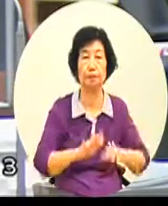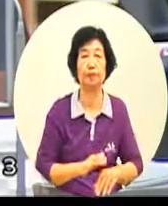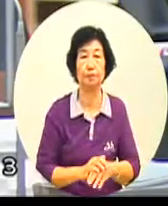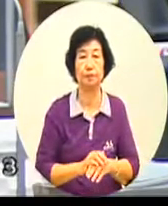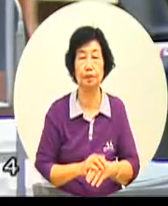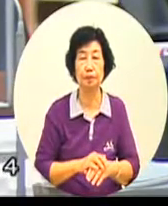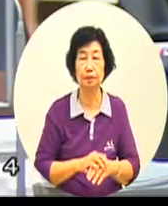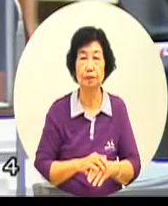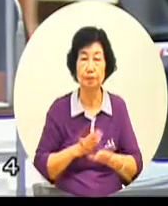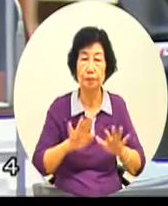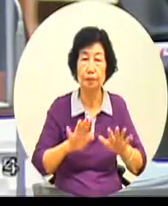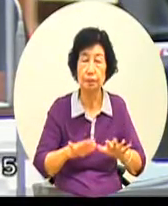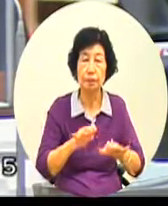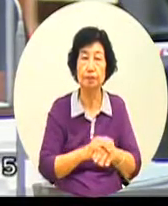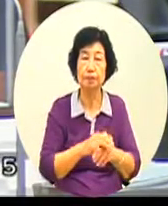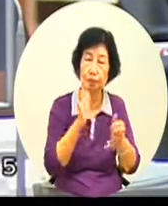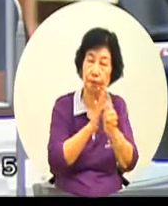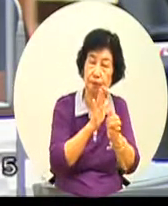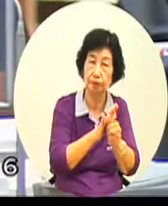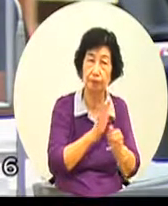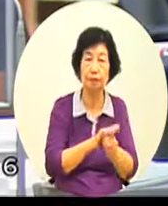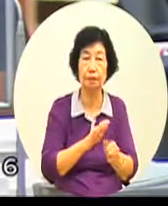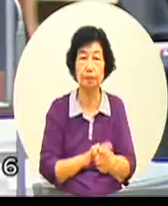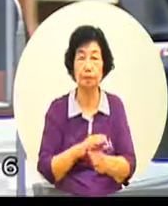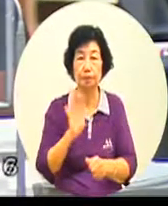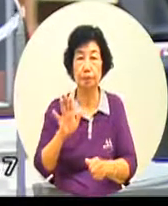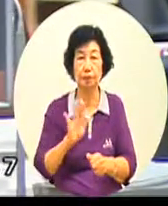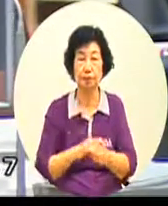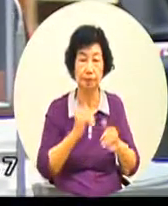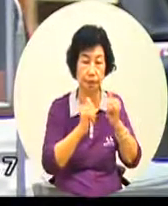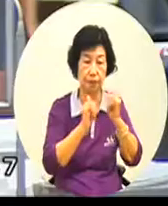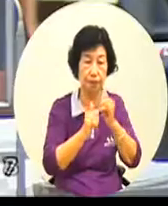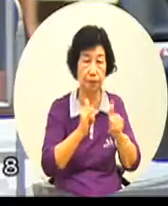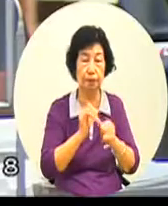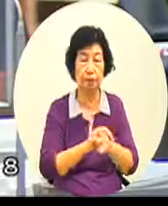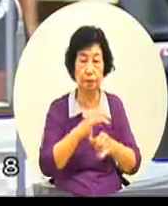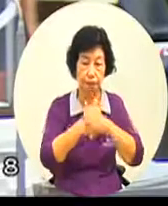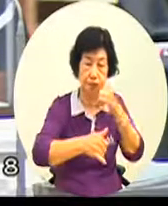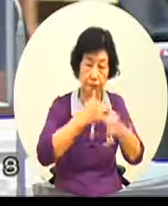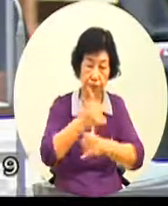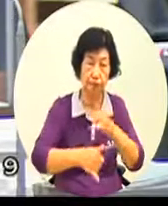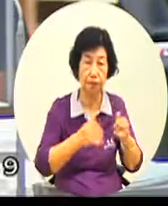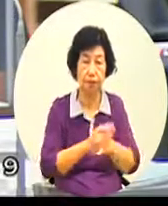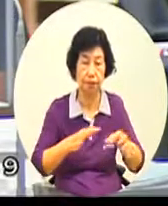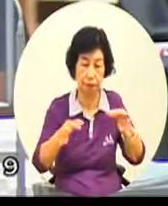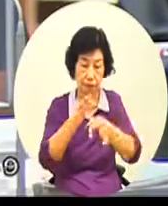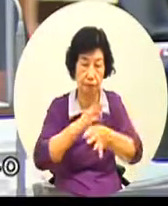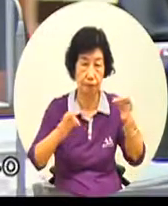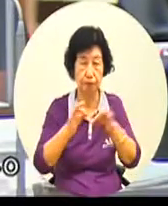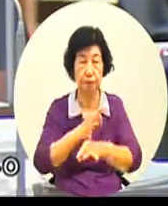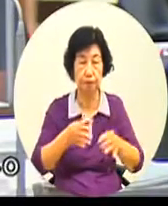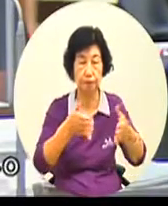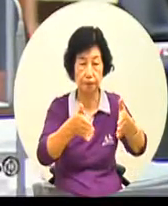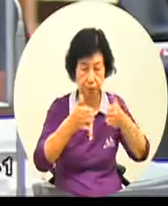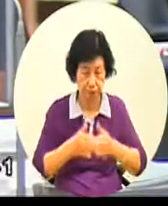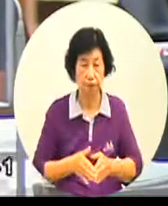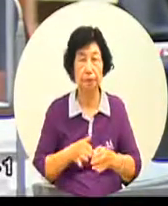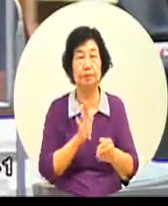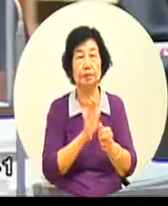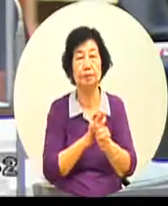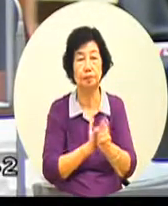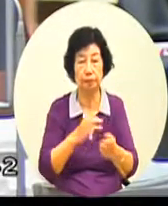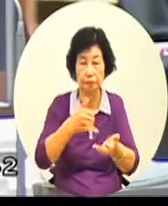源的这些民众，往往都是生活上啦，还有经济上都需要帮助的这些弱势族群比较